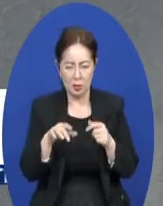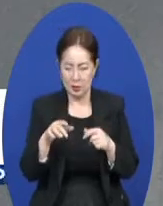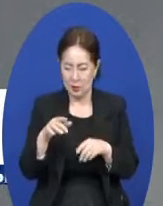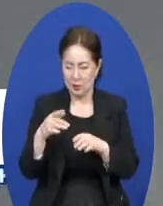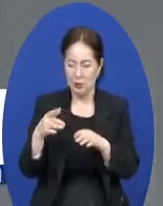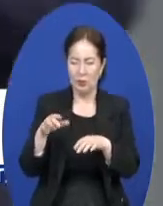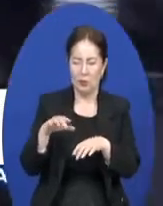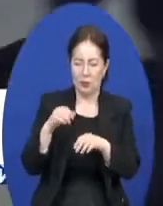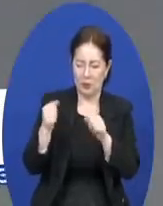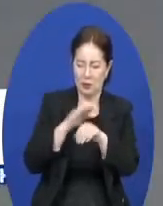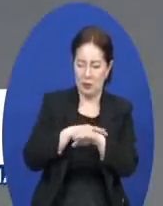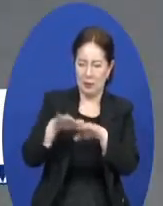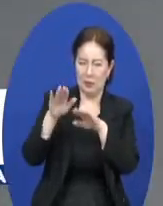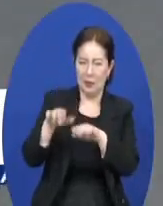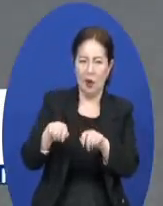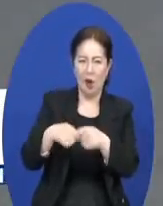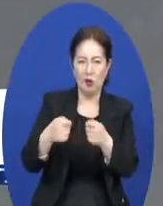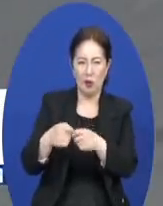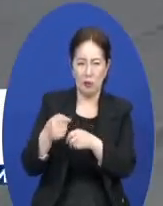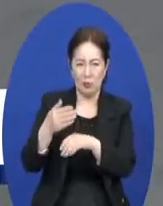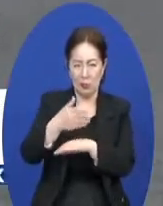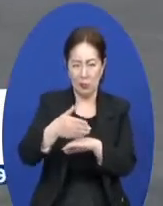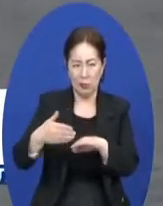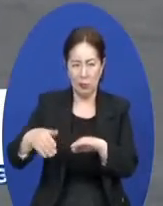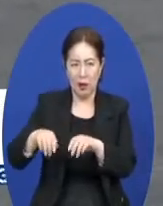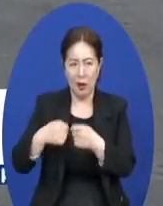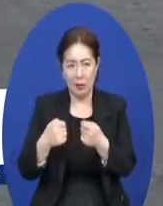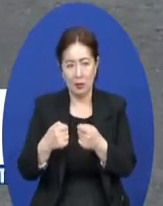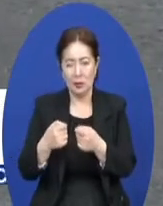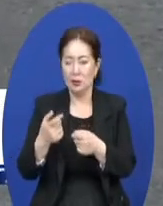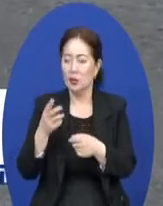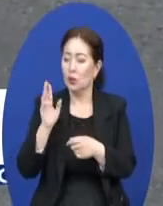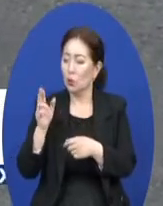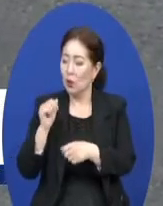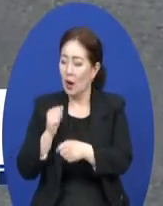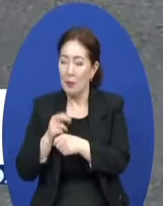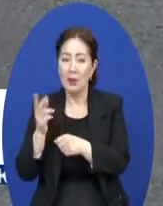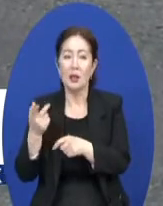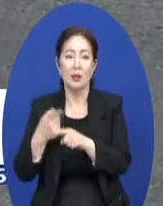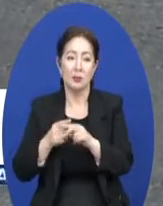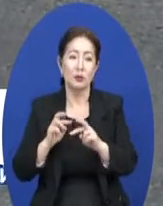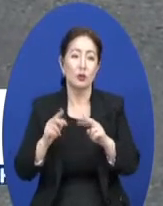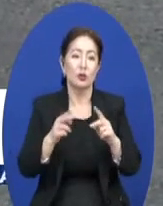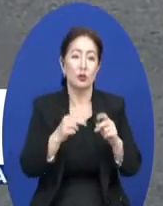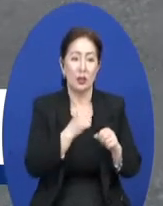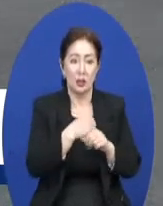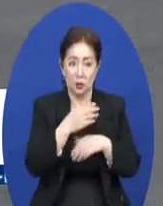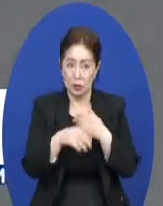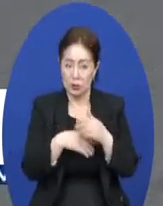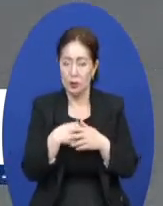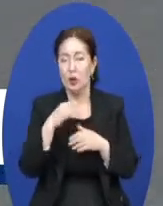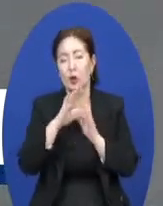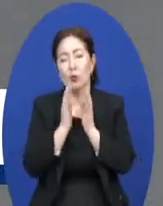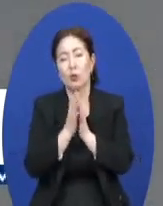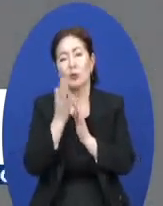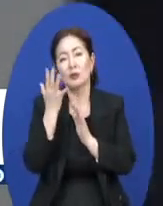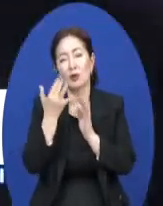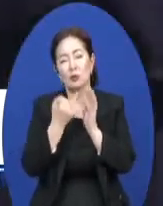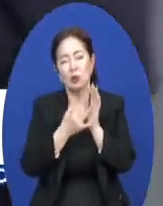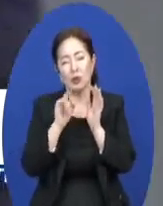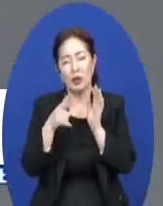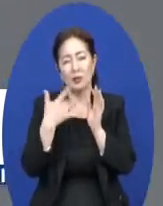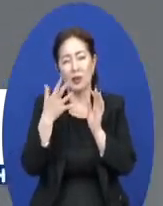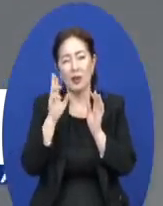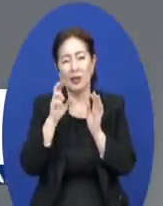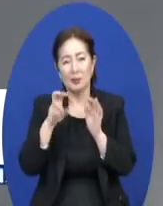цаанд бол хагархаа өссөн. За энэ хагархааг бол засаж залруулах ажлыг бол гүйцэтгэгч компани зүгээс хийж байна. За нийтдээ 57.5